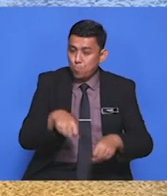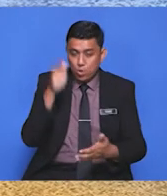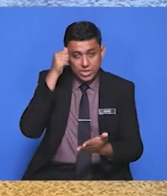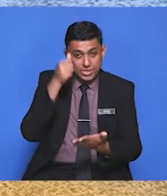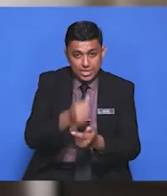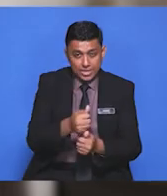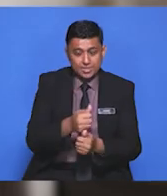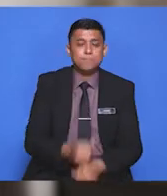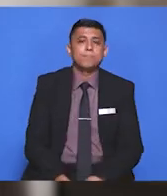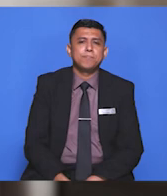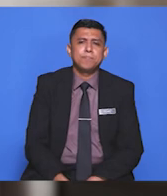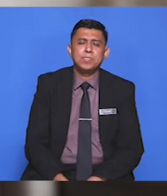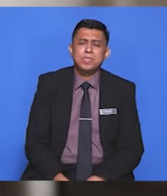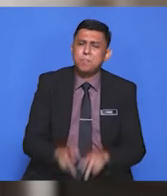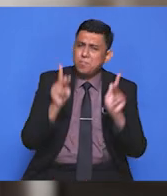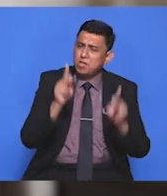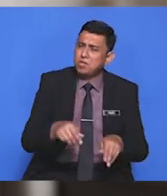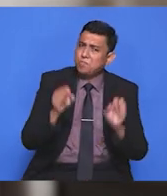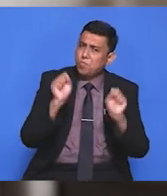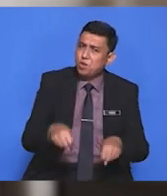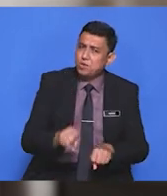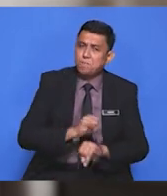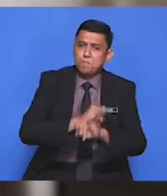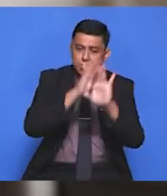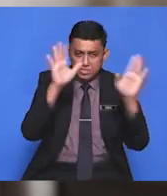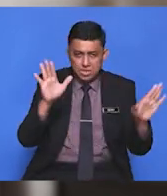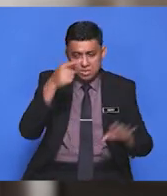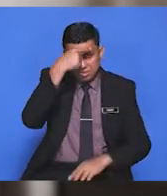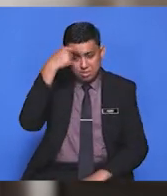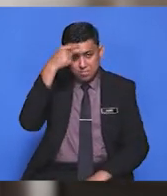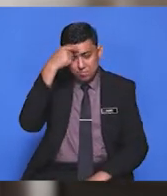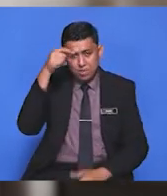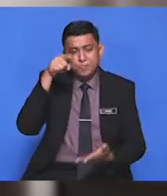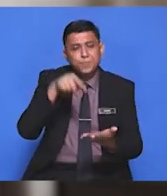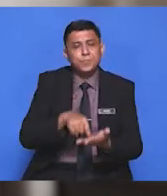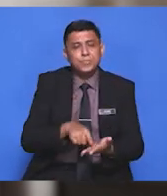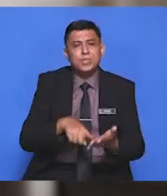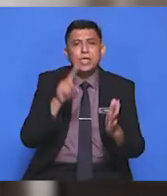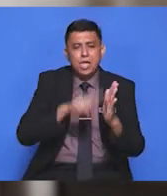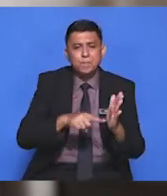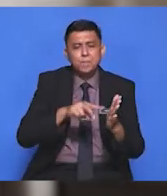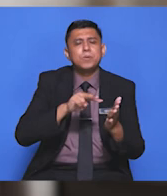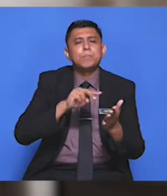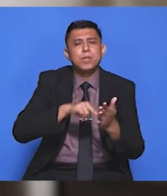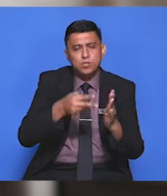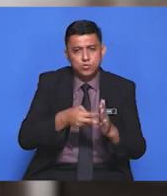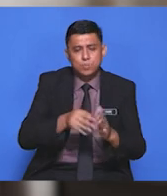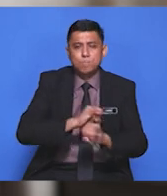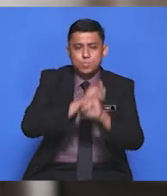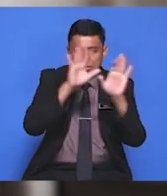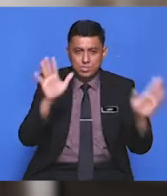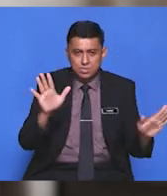Baik. Pelajar mestilah boleh menjelaskan faktor-faktor ini. Apa maksud menjelaskan?